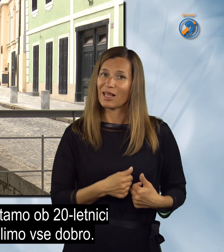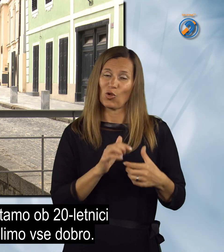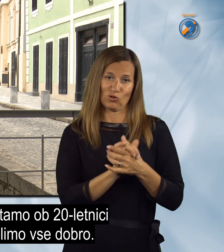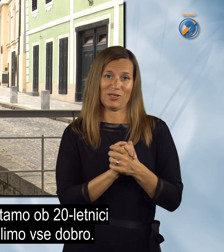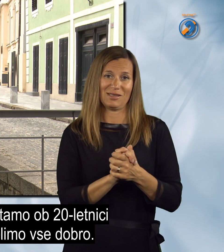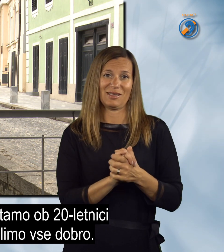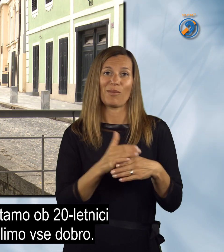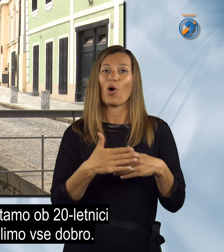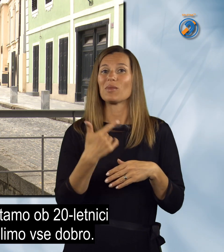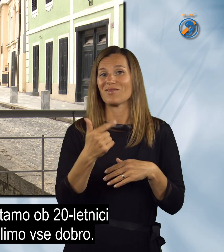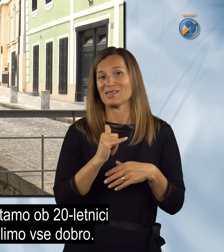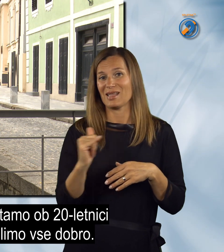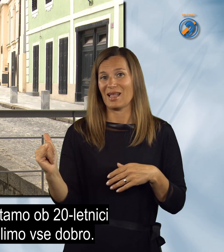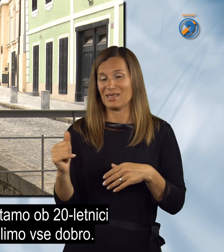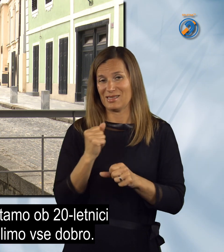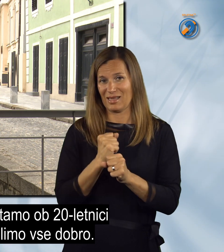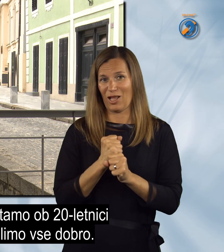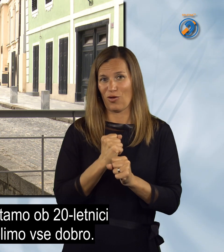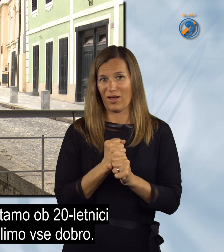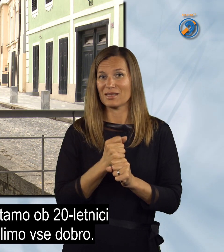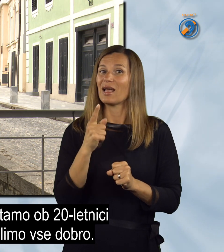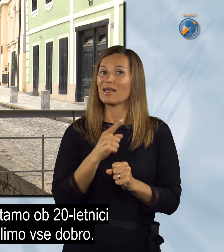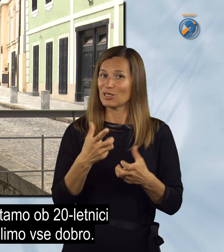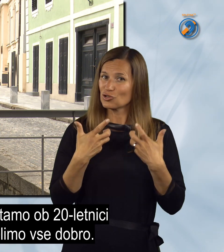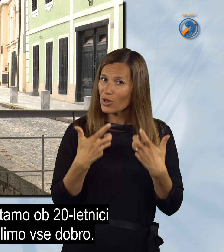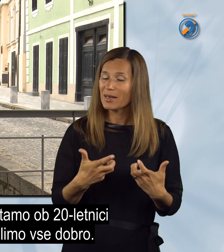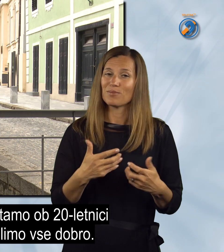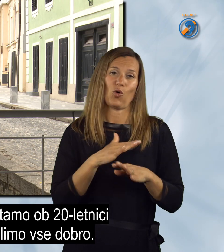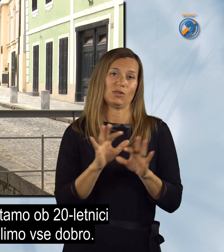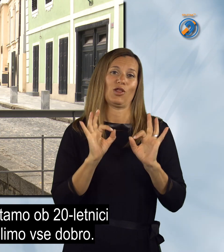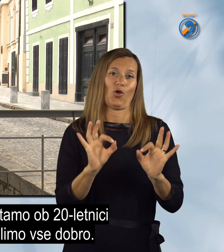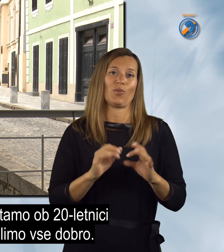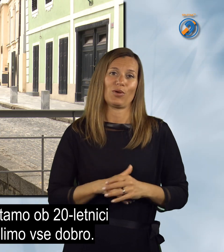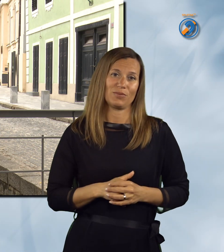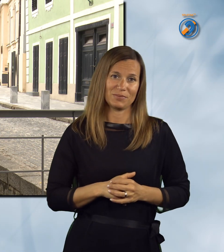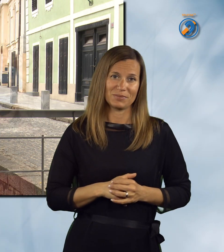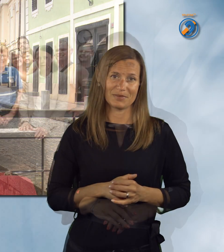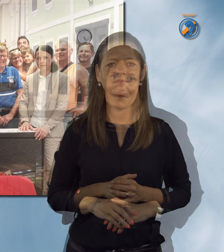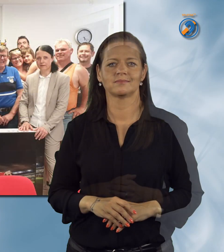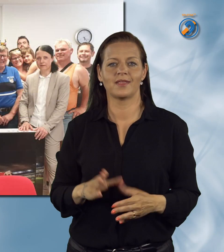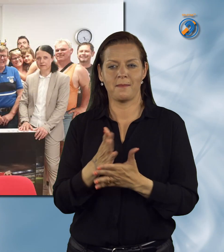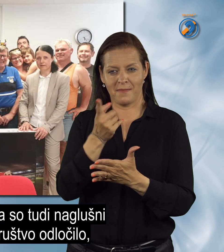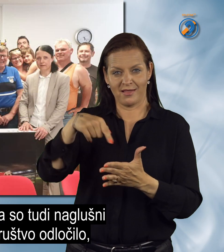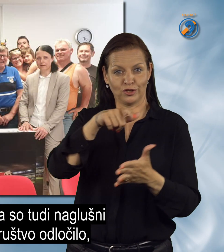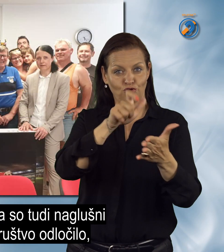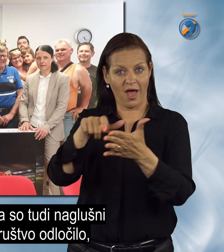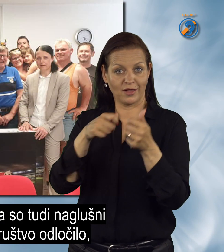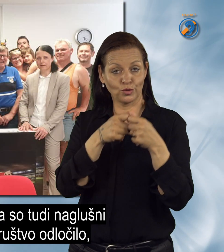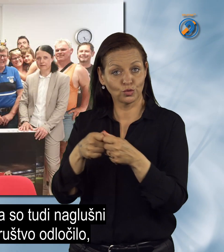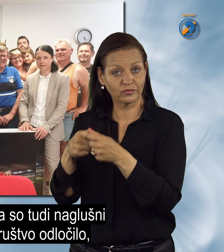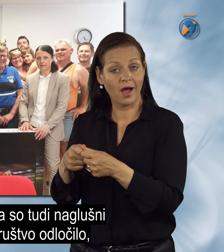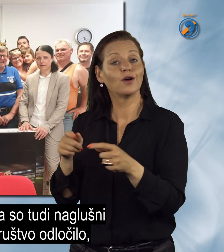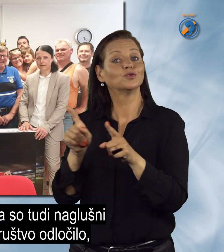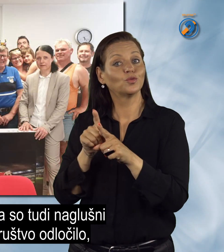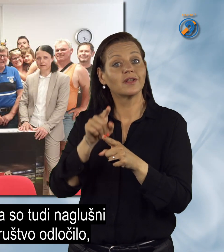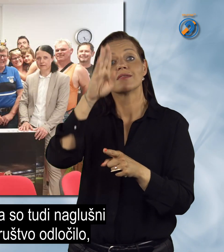Iskreno čestitamo ob 20-letnici delovanja in želimo vse dobro. Med člani društva so